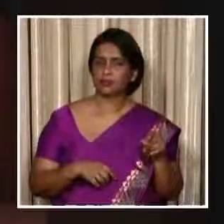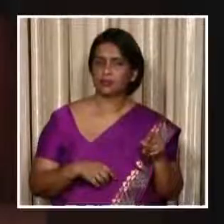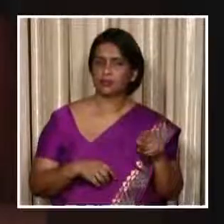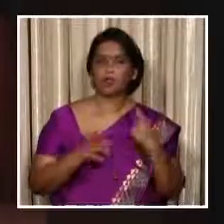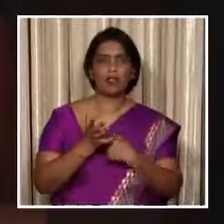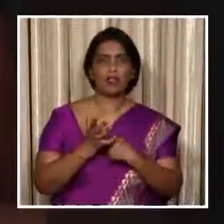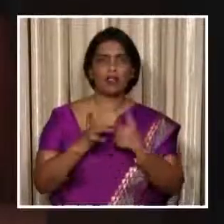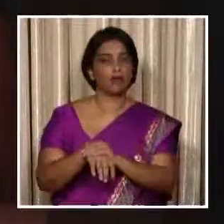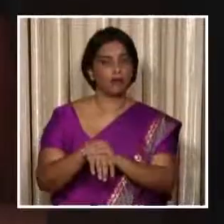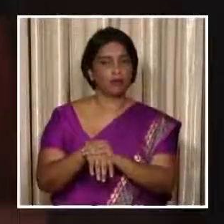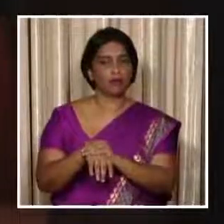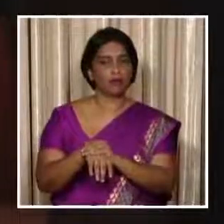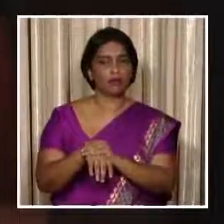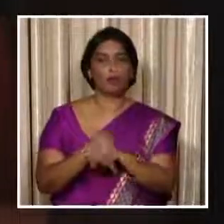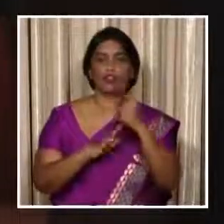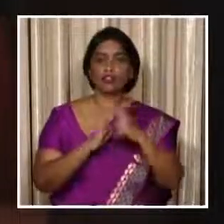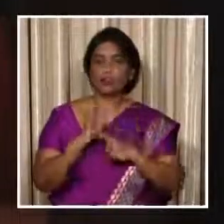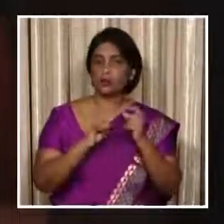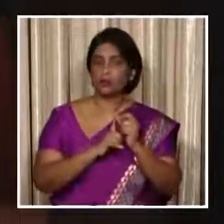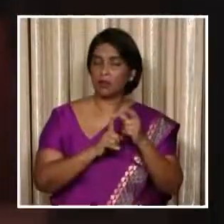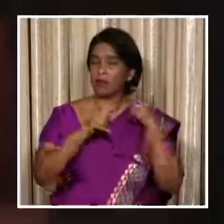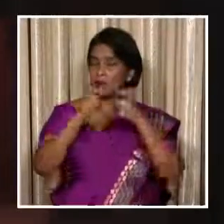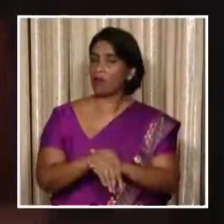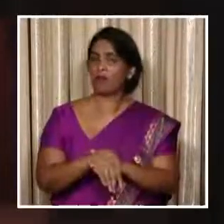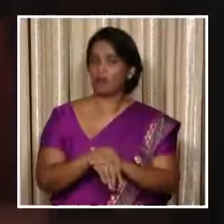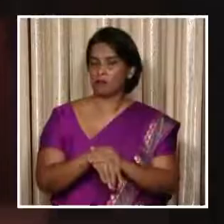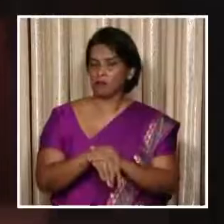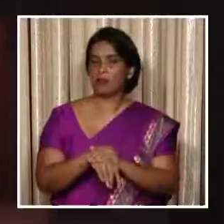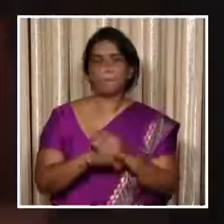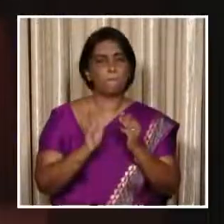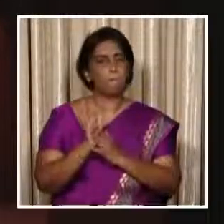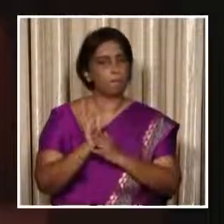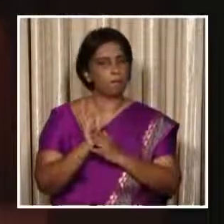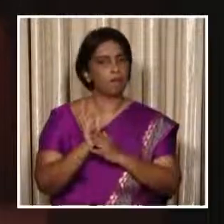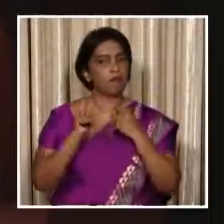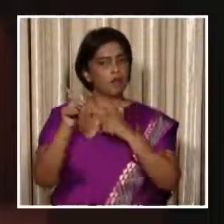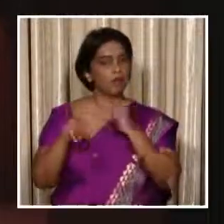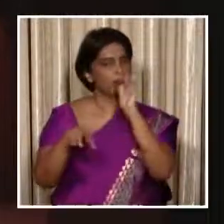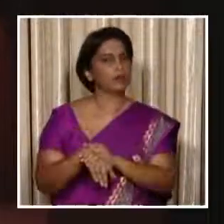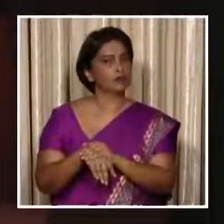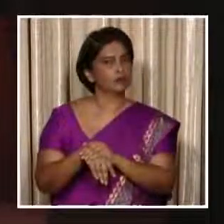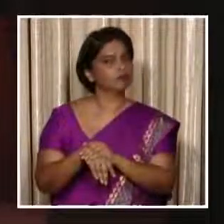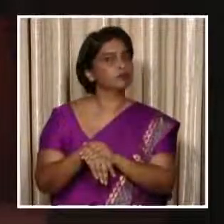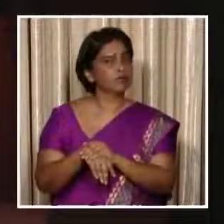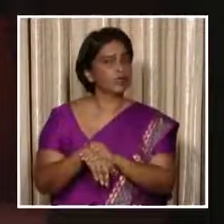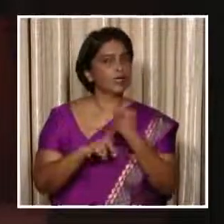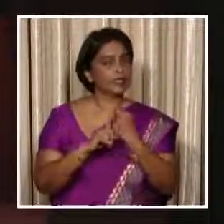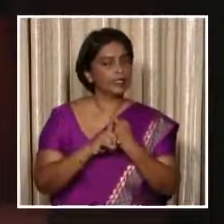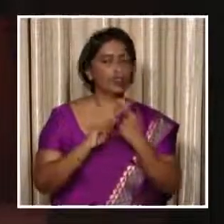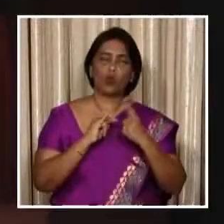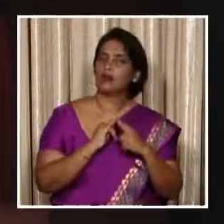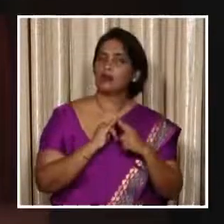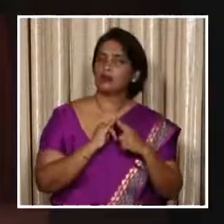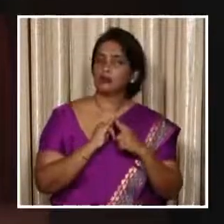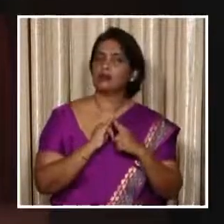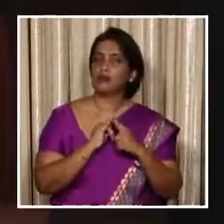ரவிராஜ் மரப்போய் அல்லண்டோ, ஜோசப் பரராஜ சிங்கம் மரப்போய் அல்லண்டோ, மகேஸ்வரன் மரப்போய் அல்லண்டோ, கீத் நோயா உபாலி